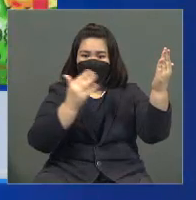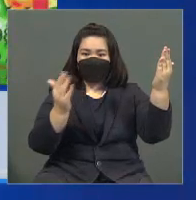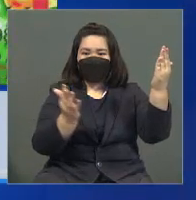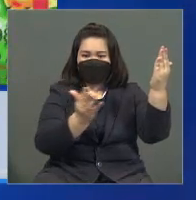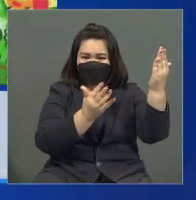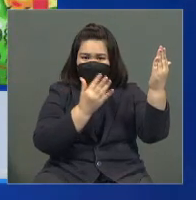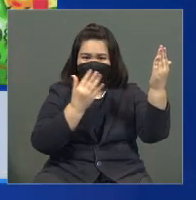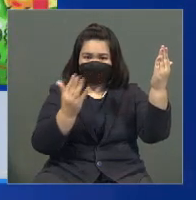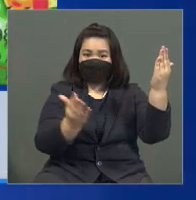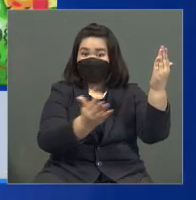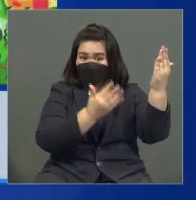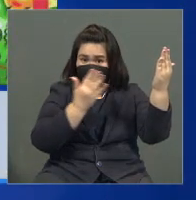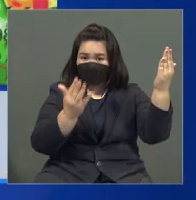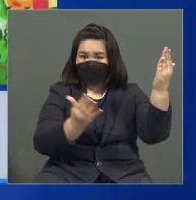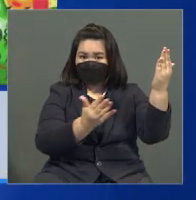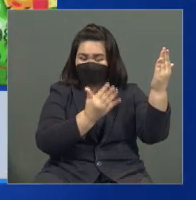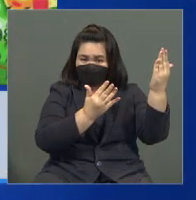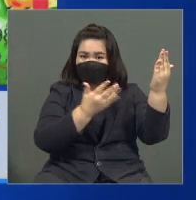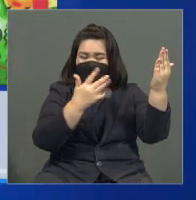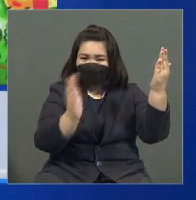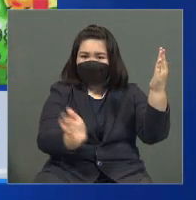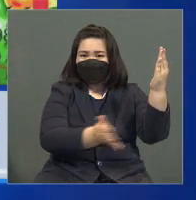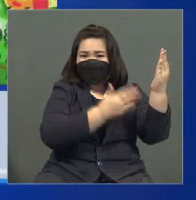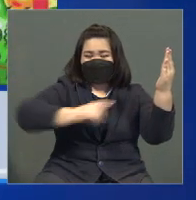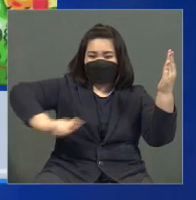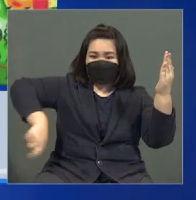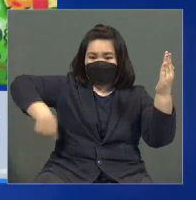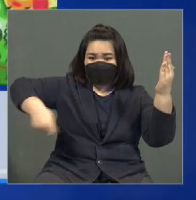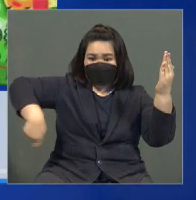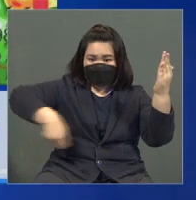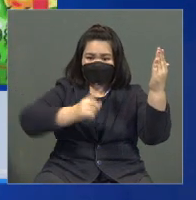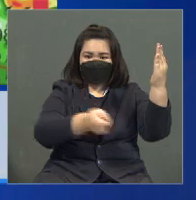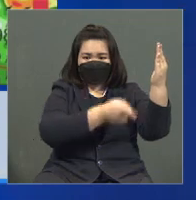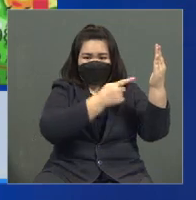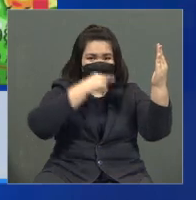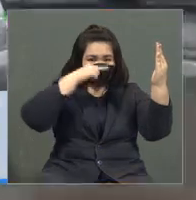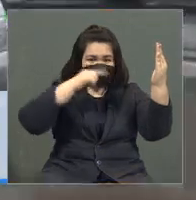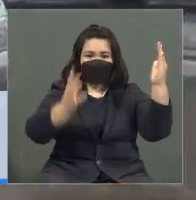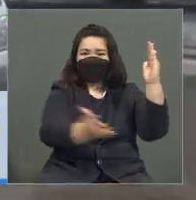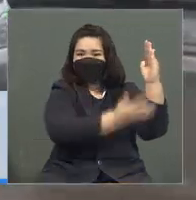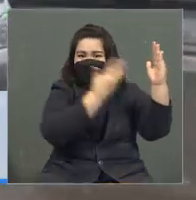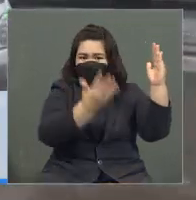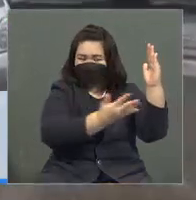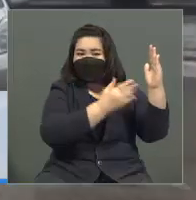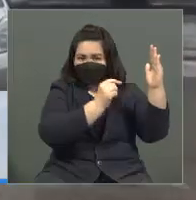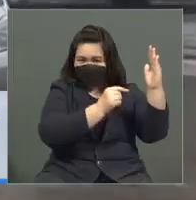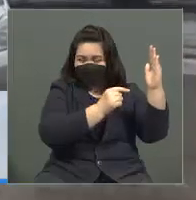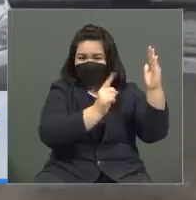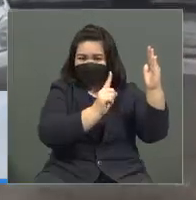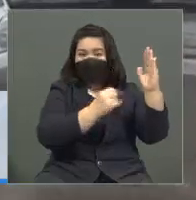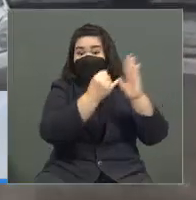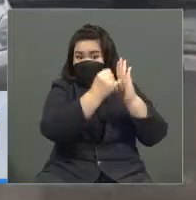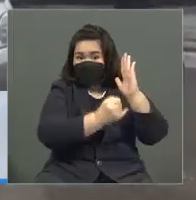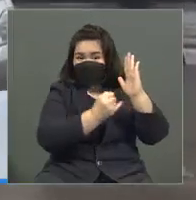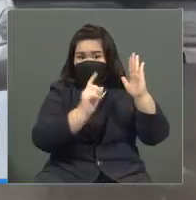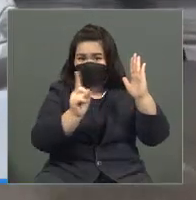เป็ย่มความกดอากาศต่ำแล้วกเครื่อนผ่านกกำภูชาม่าไทยตามแนวร่องฝ่นที่ผัดผ่านกจะอยู่ในพ้นที่คุ